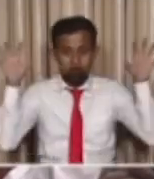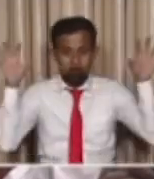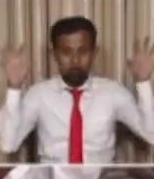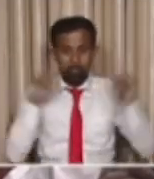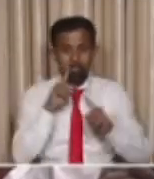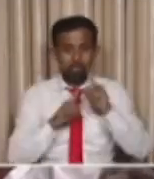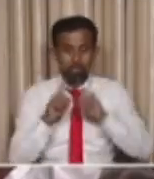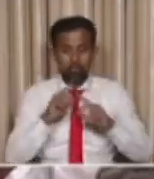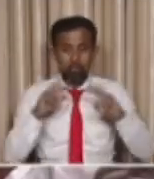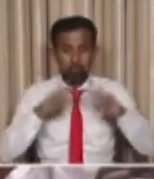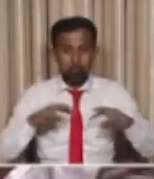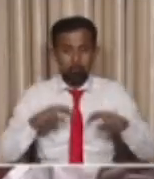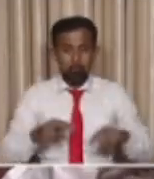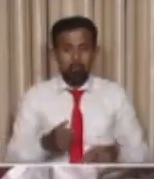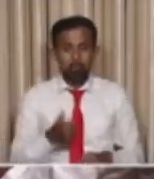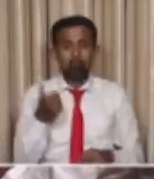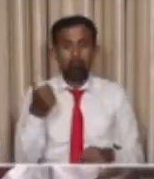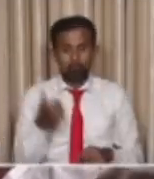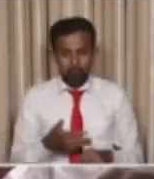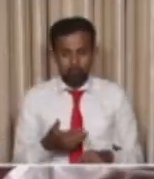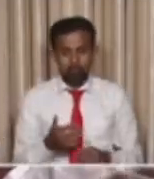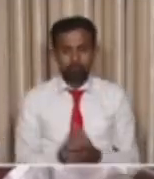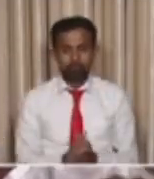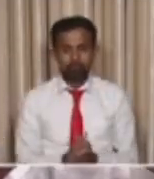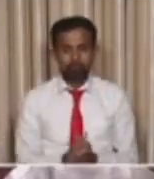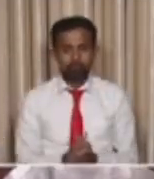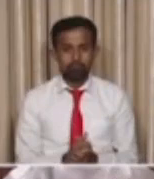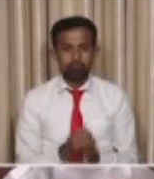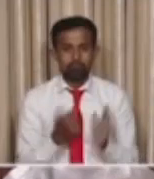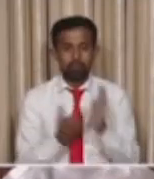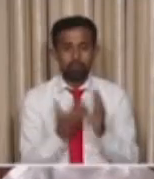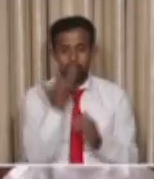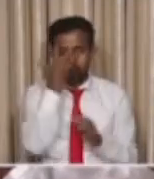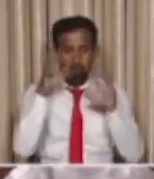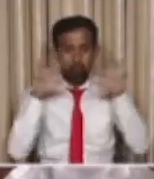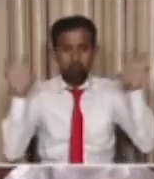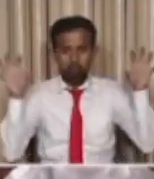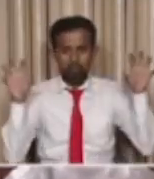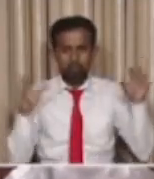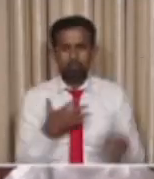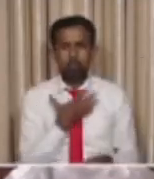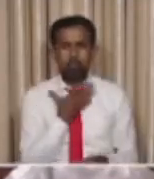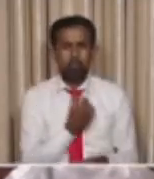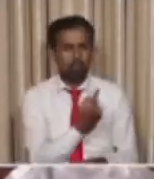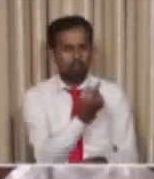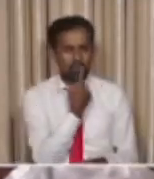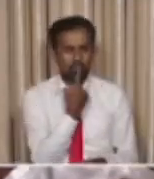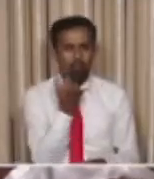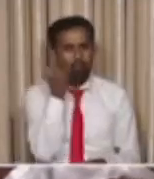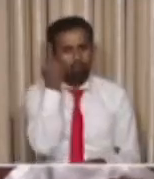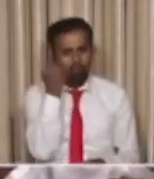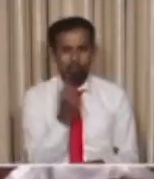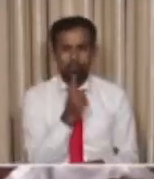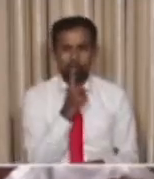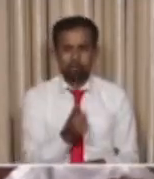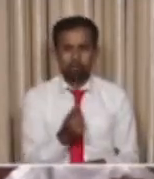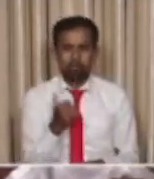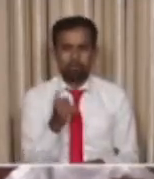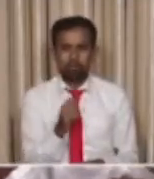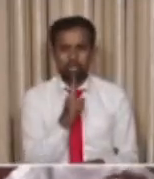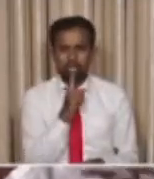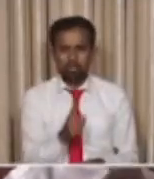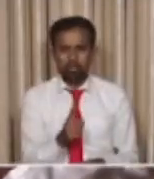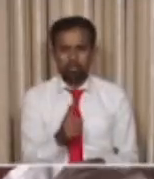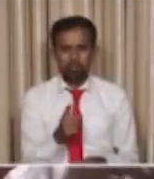හැදෑරීම ඉතාමත් වැදගත් කාරණාවක් බවට පත් වේවි. රාවණා ගැන කියනවා මේක මිත්‍යාවක් කියලා තියෙනවා සංකල්පයක් කියලා කියනවා පමණක් අය කියනවා